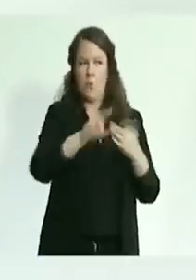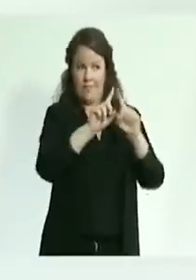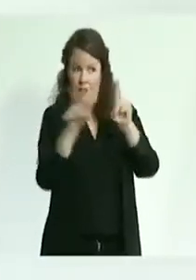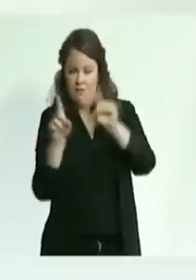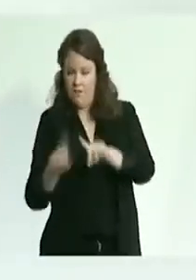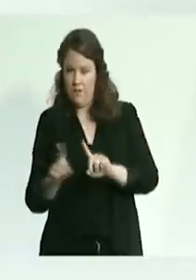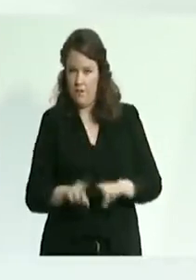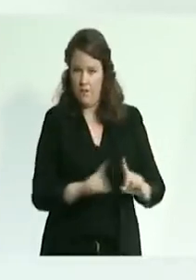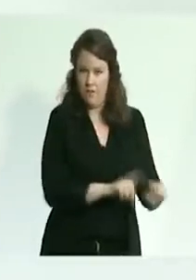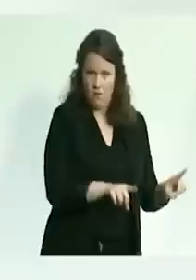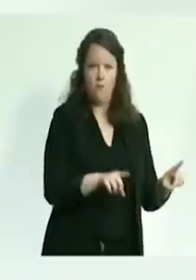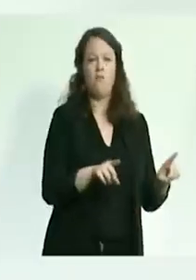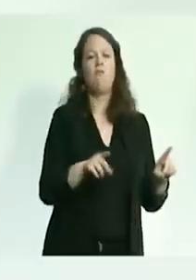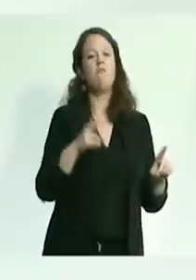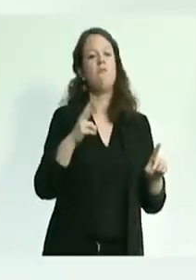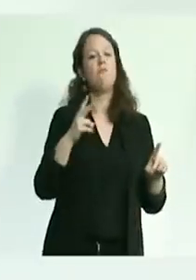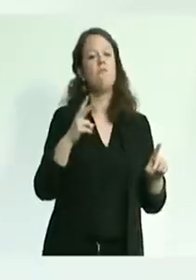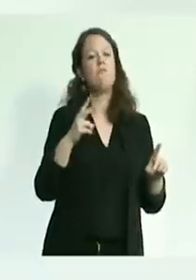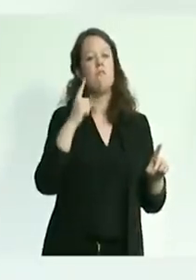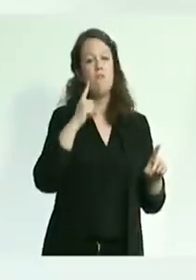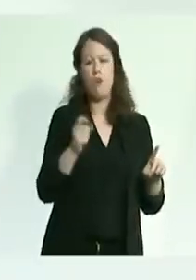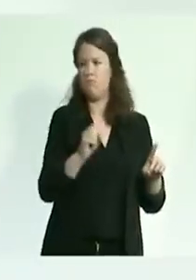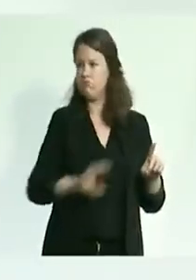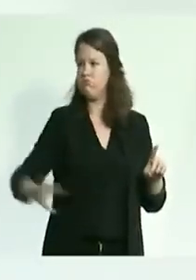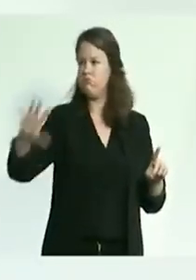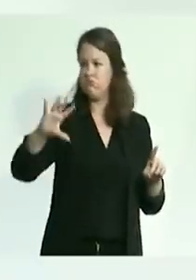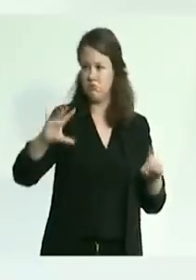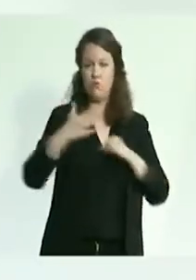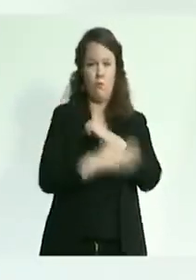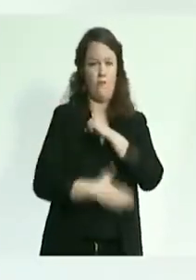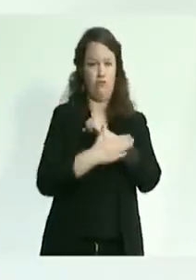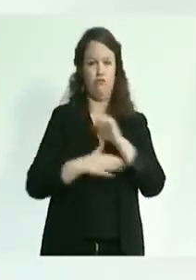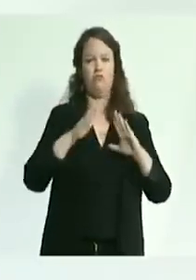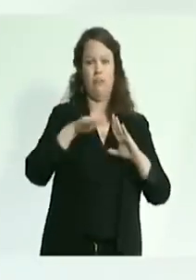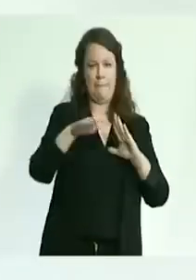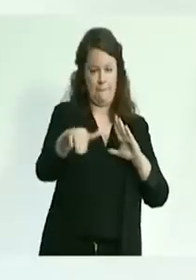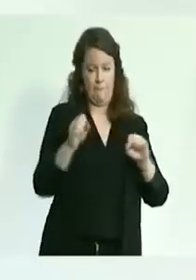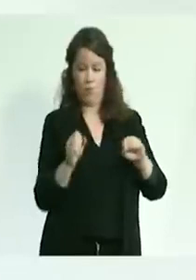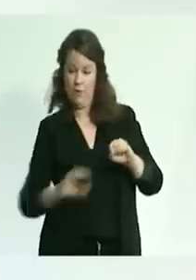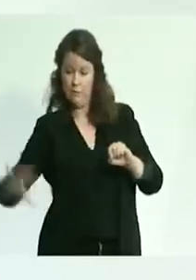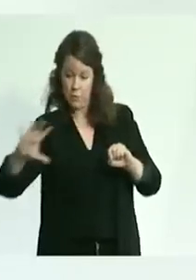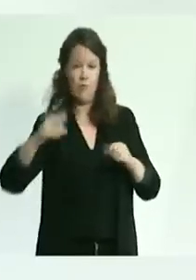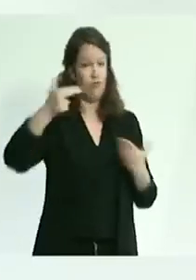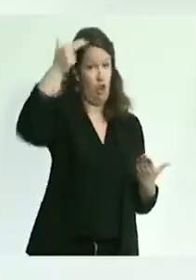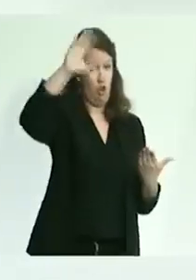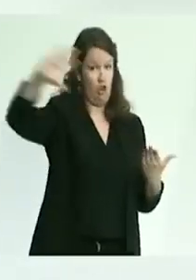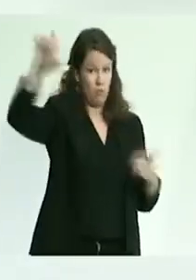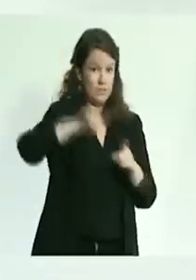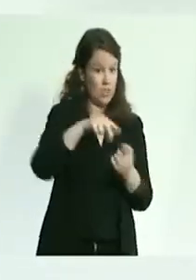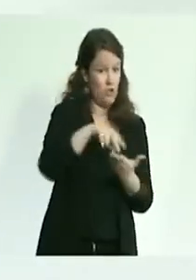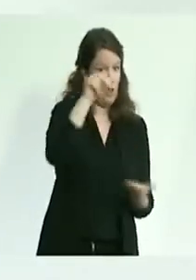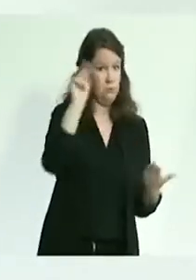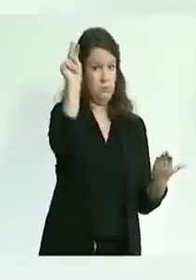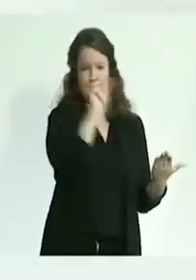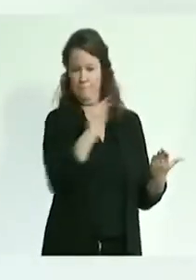majeures en océan Indien, en Provence-Alpes-Côte d'Azur, dans les Hauts-de-France, ainsi qu'en Île-de-France. Le nombre de patients Covid en